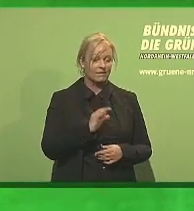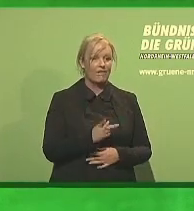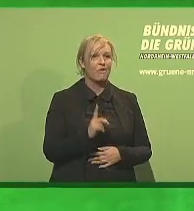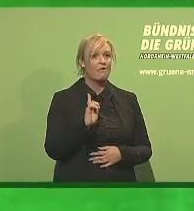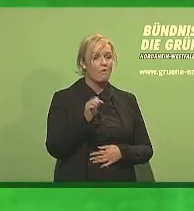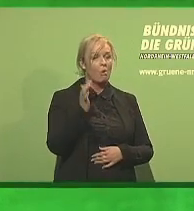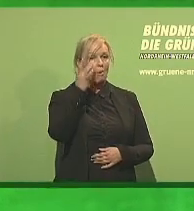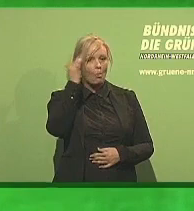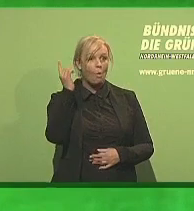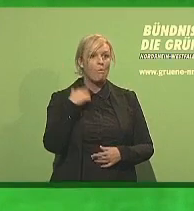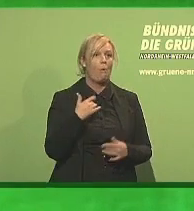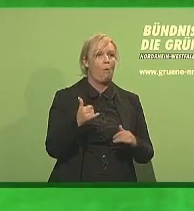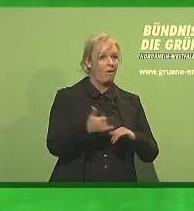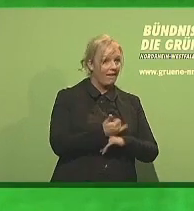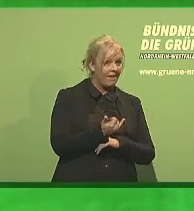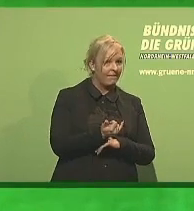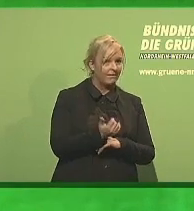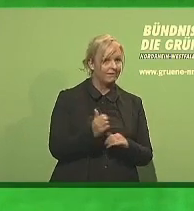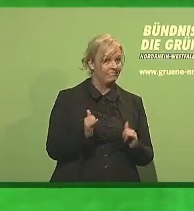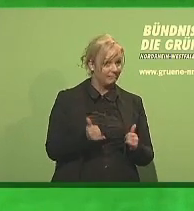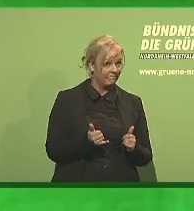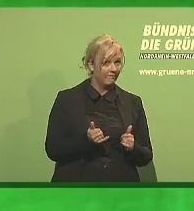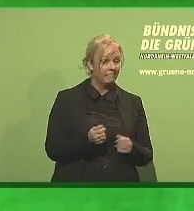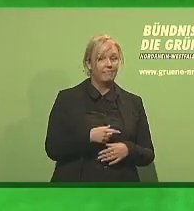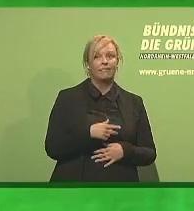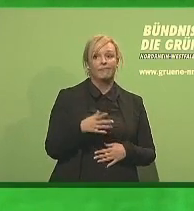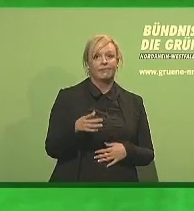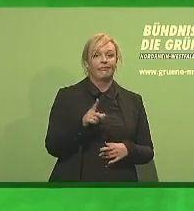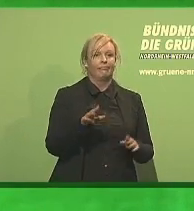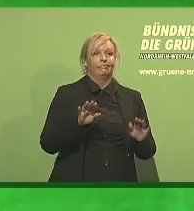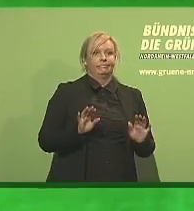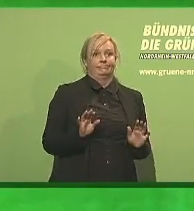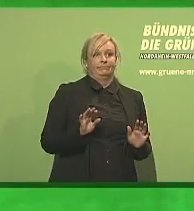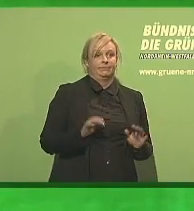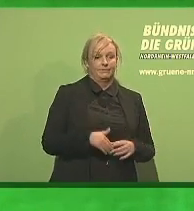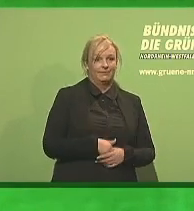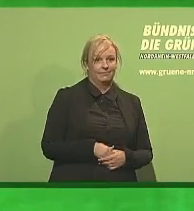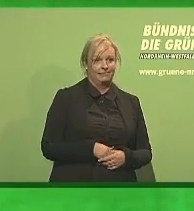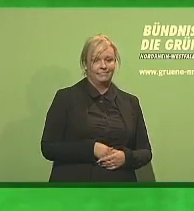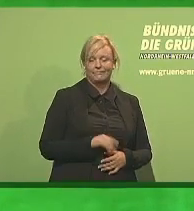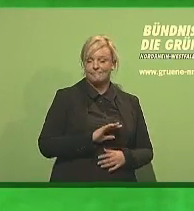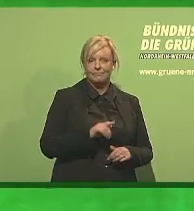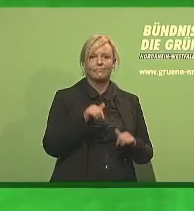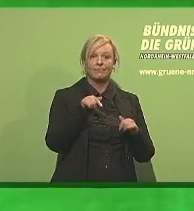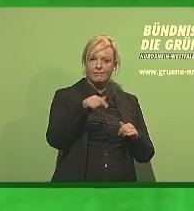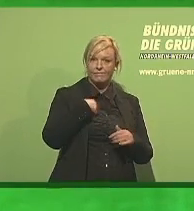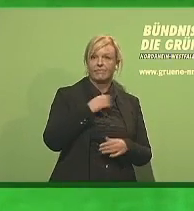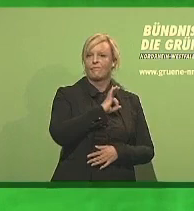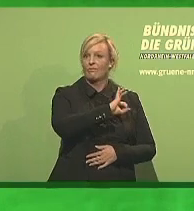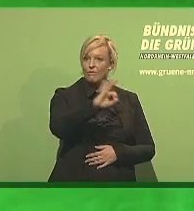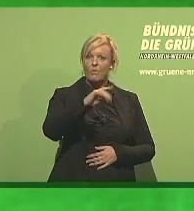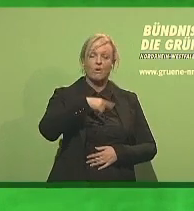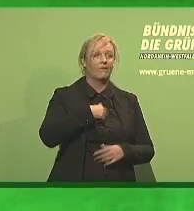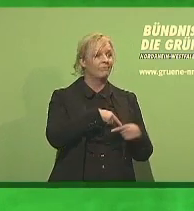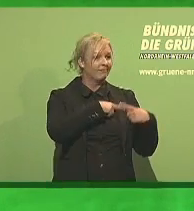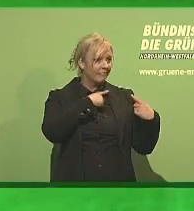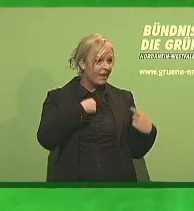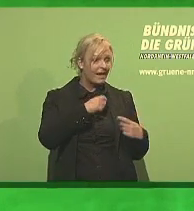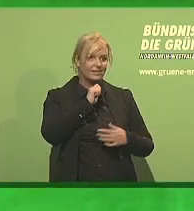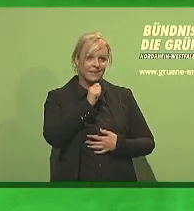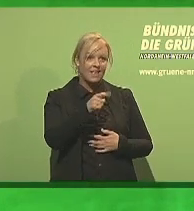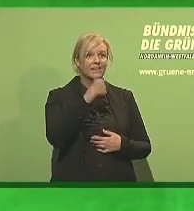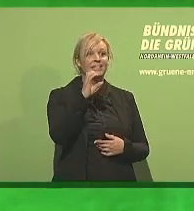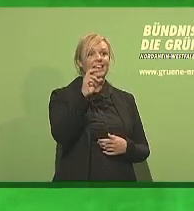Homo-Ehe sind, dann ist es konservativ. Und dafür sind wir, und insofern herzliche Ansage an